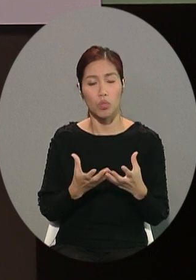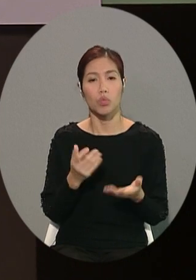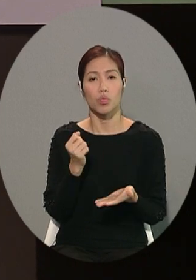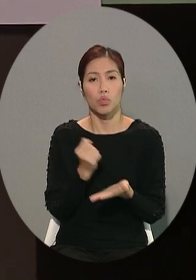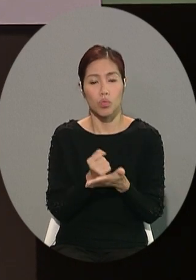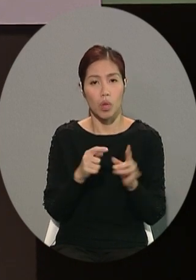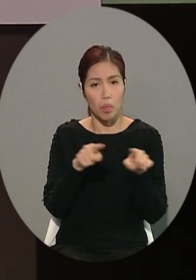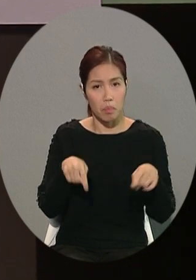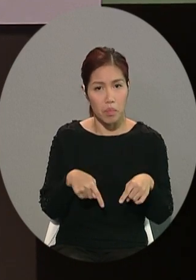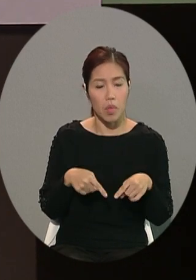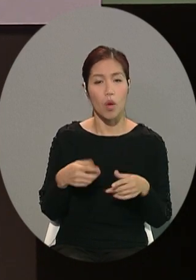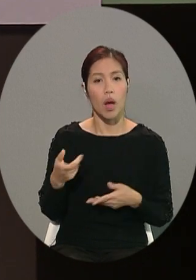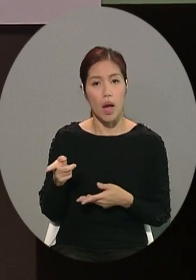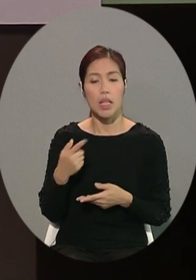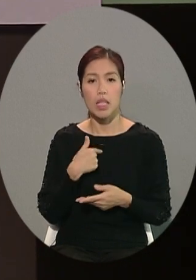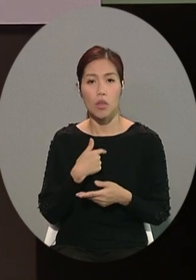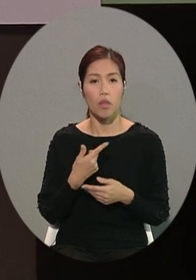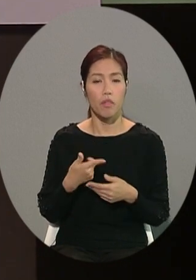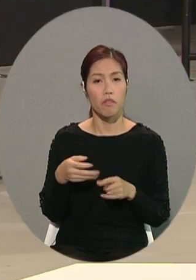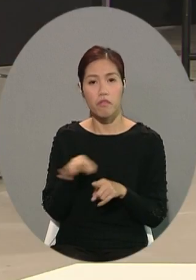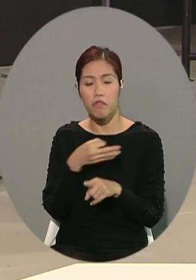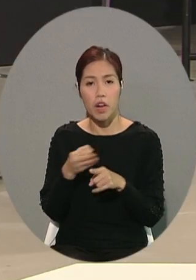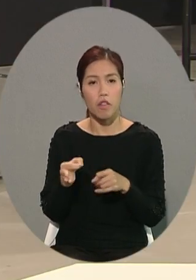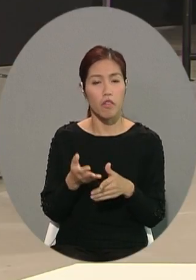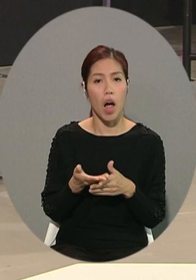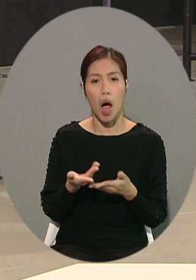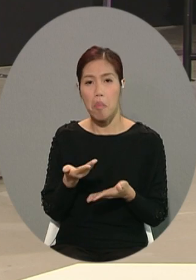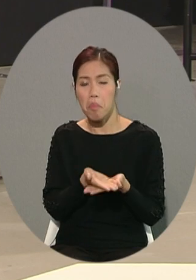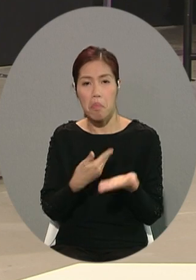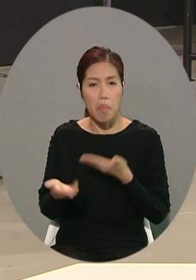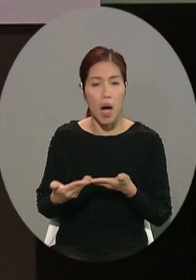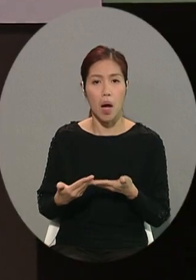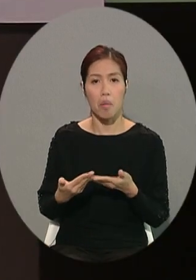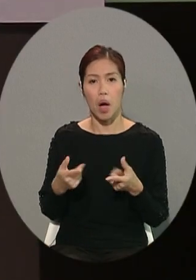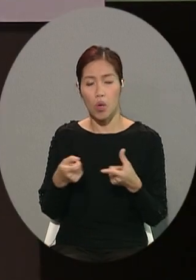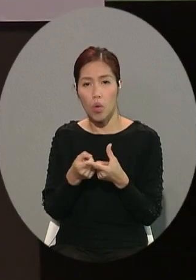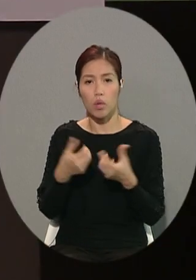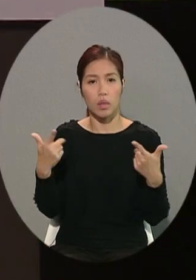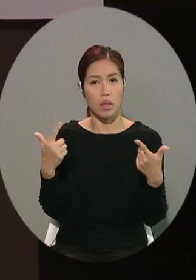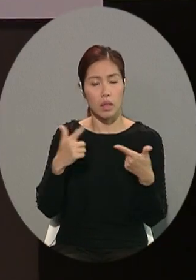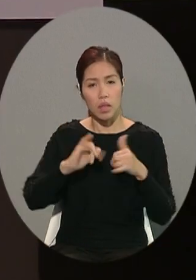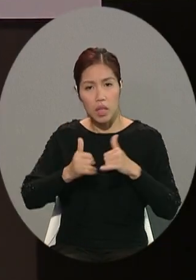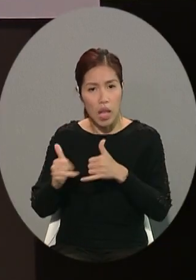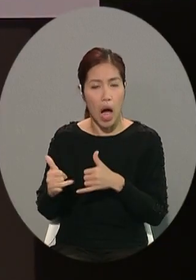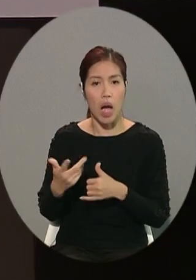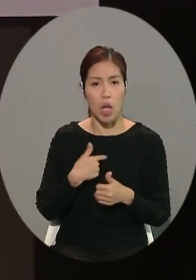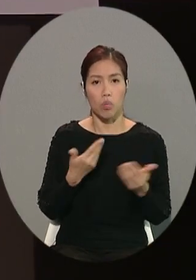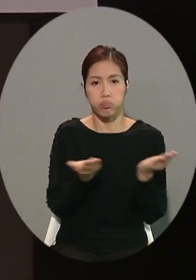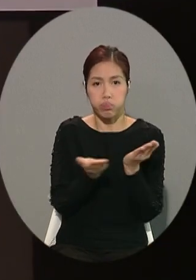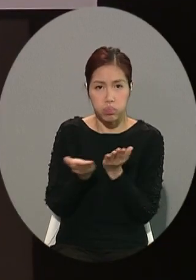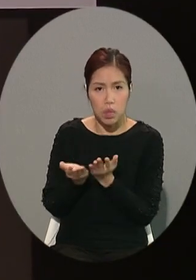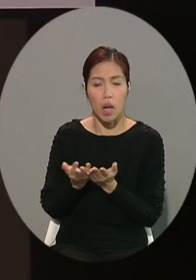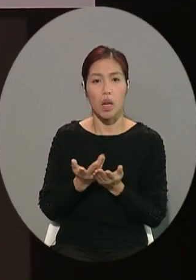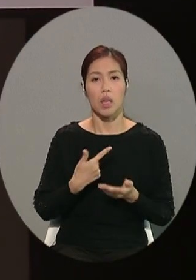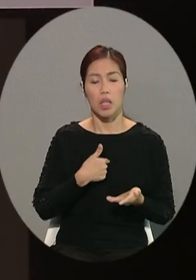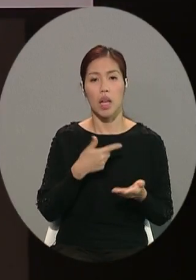就令佢咧停止一啲非法摆卖，而且呢一个非法摆卖同埋一啲公众打斗咧，我哋系有实质嘅证据喺度嘅，所以故事一定要送呢一